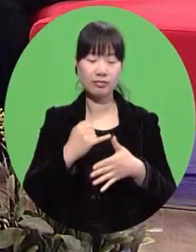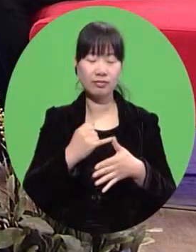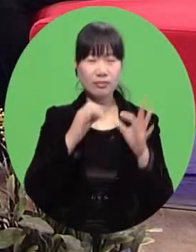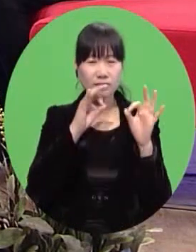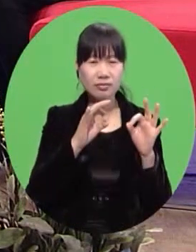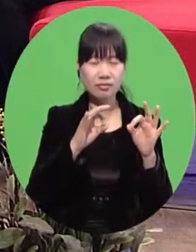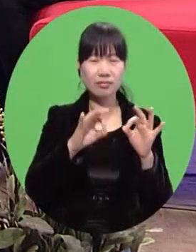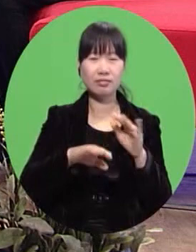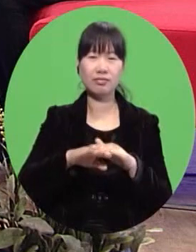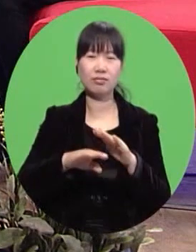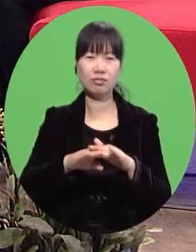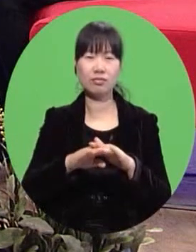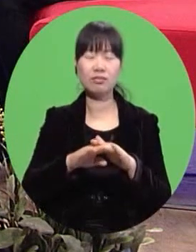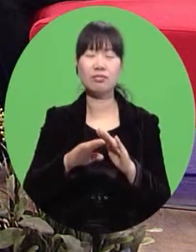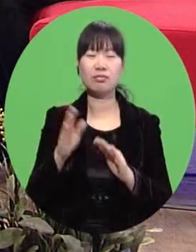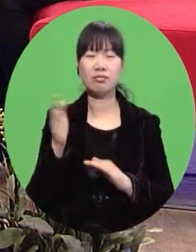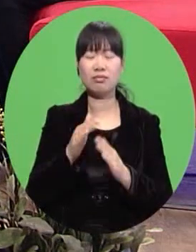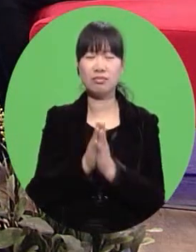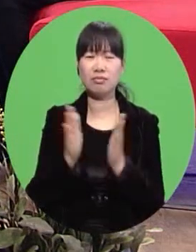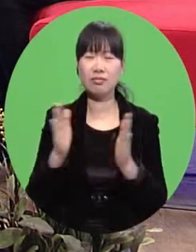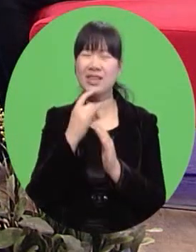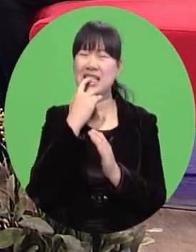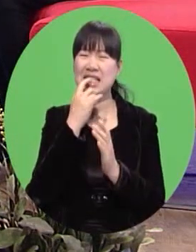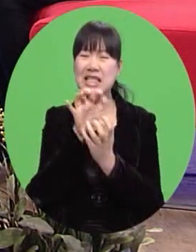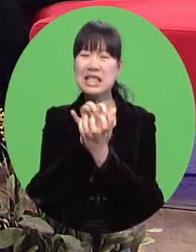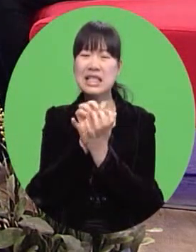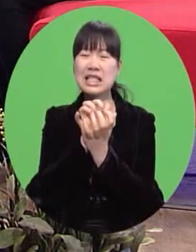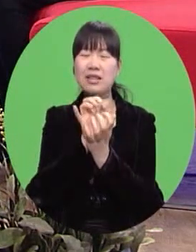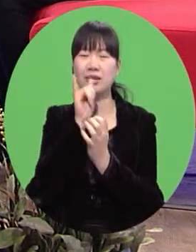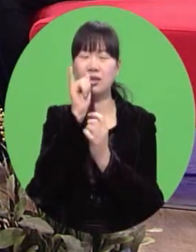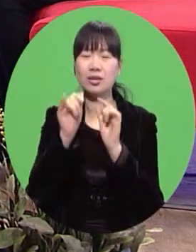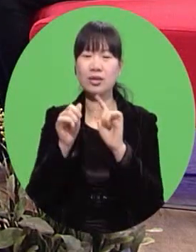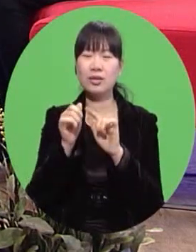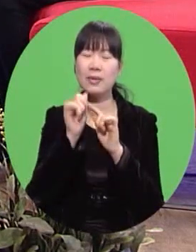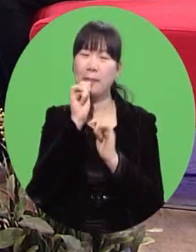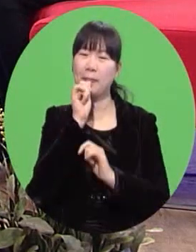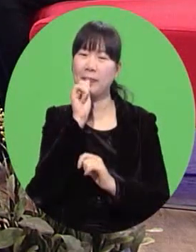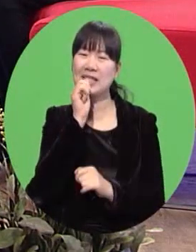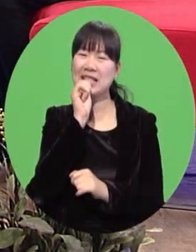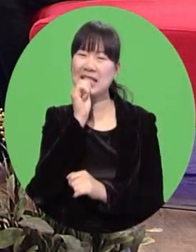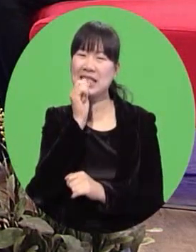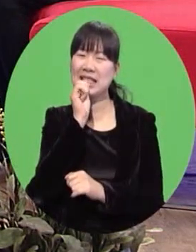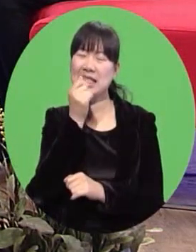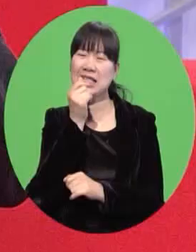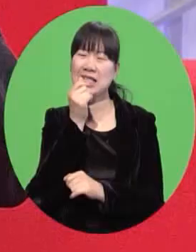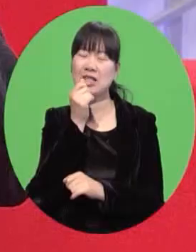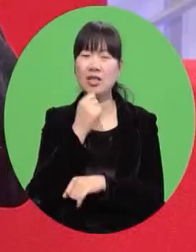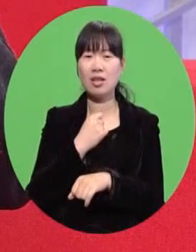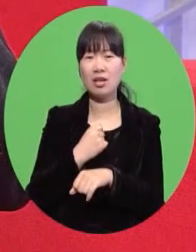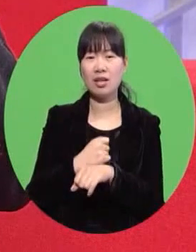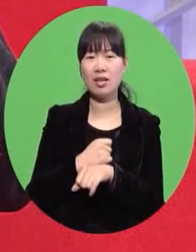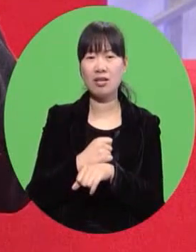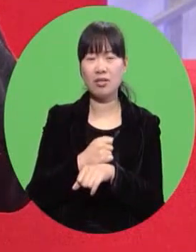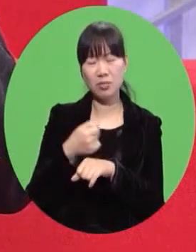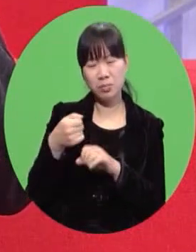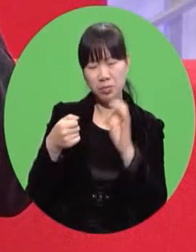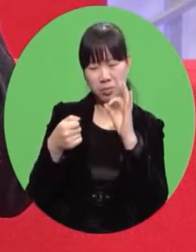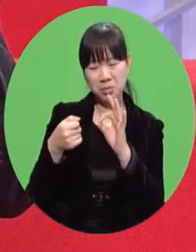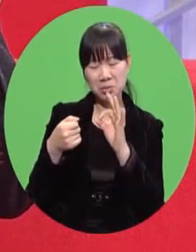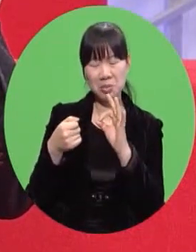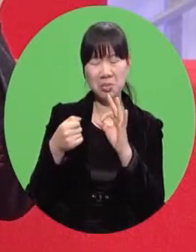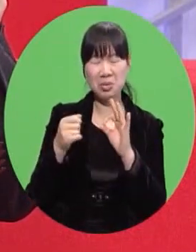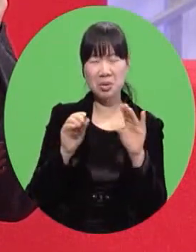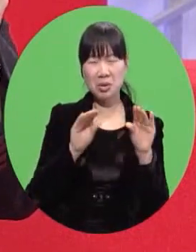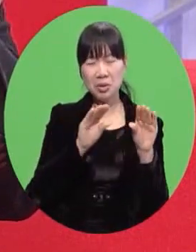이의 톱니 우리가 이렇게 보는 게 톱니잖아요. 네. 이걸로 이제 손톱을 물어뜯으면요. 가만히 보면 이게 쭈삐쭈삐 이렇게 그렇죠. 이렇게 그